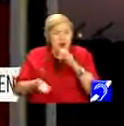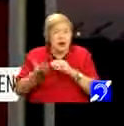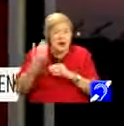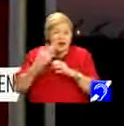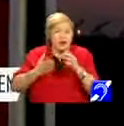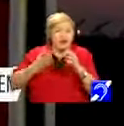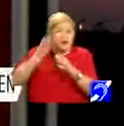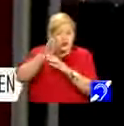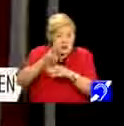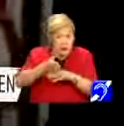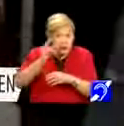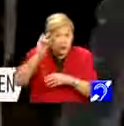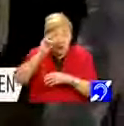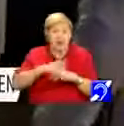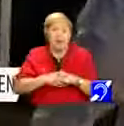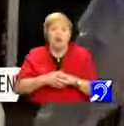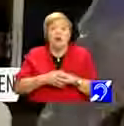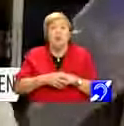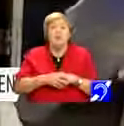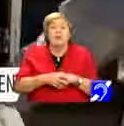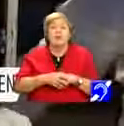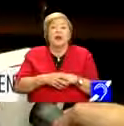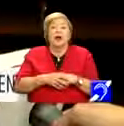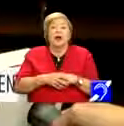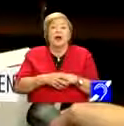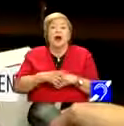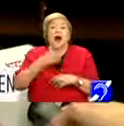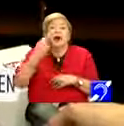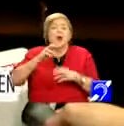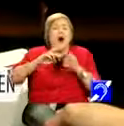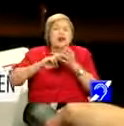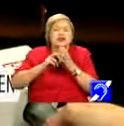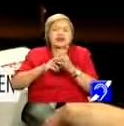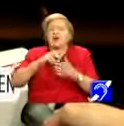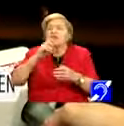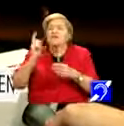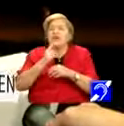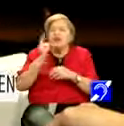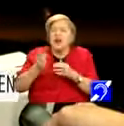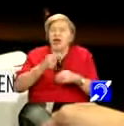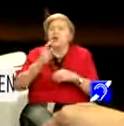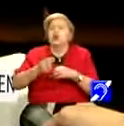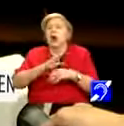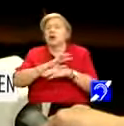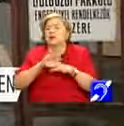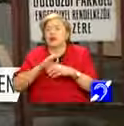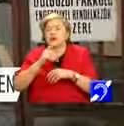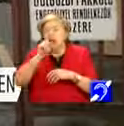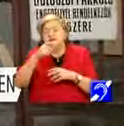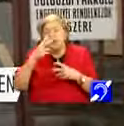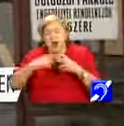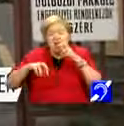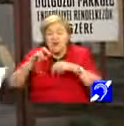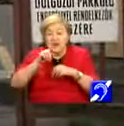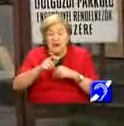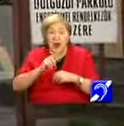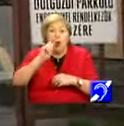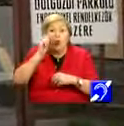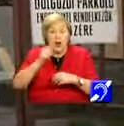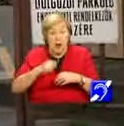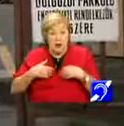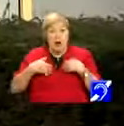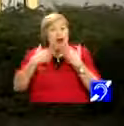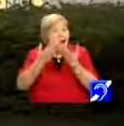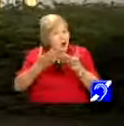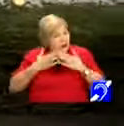reevaluate și refăcute o parte din setările ventilatorii. Parametrii lor ventilatori se pot modifica de la un minut la altul. Ungaria s-a oferit să